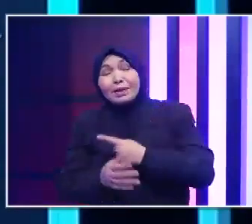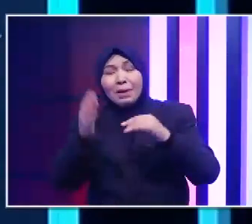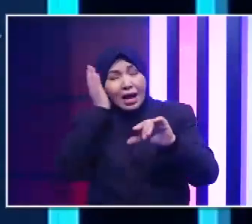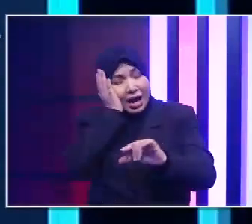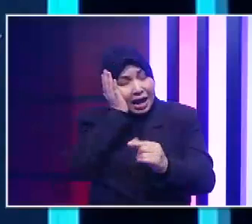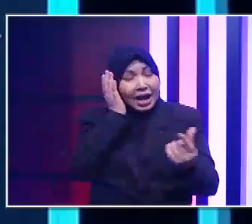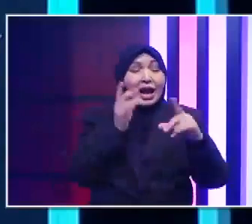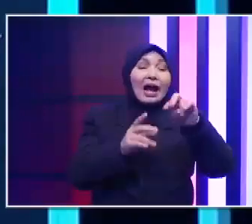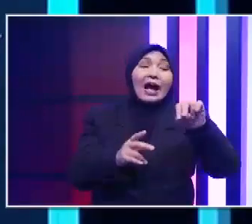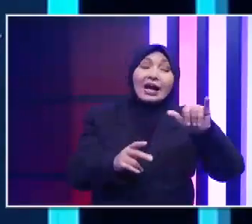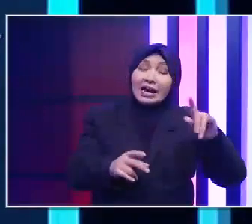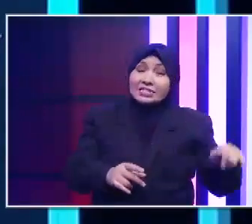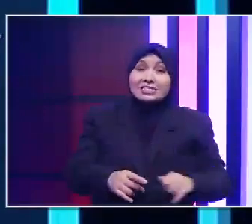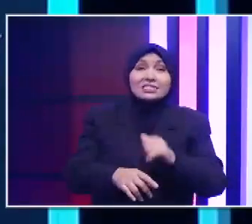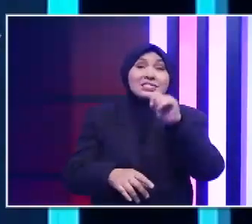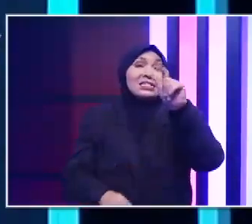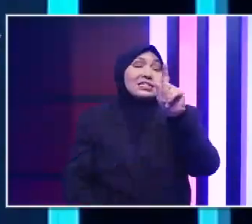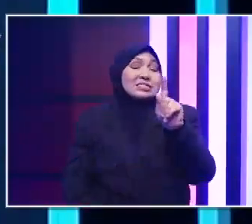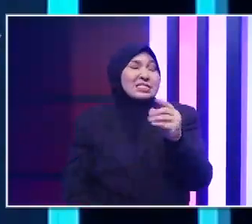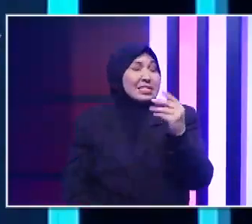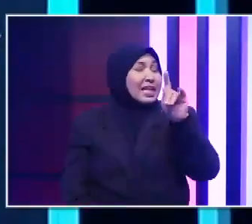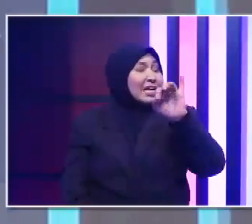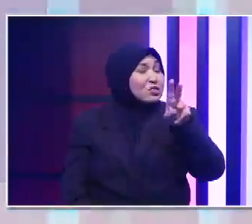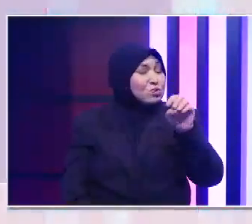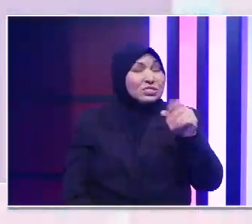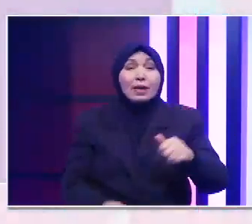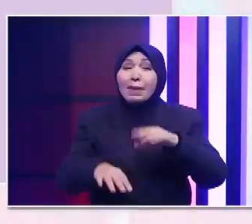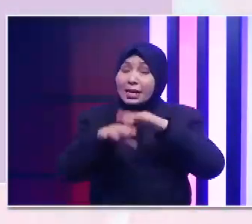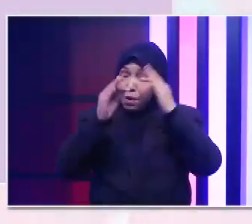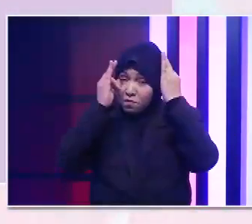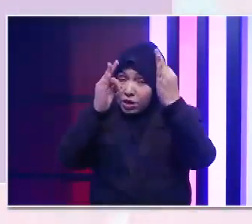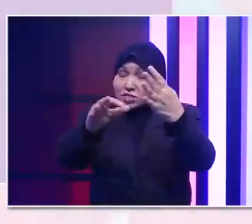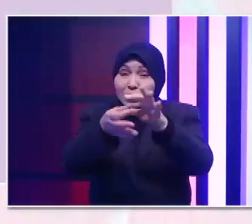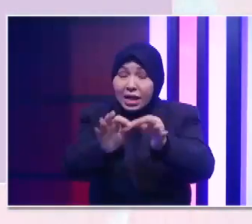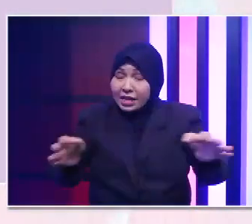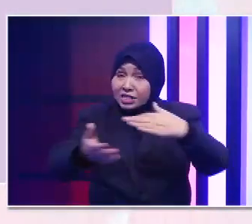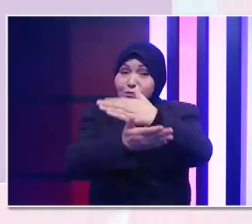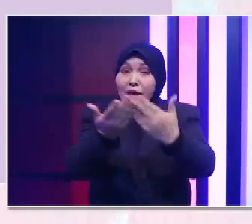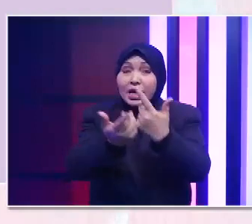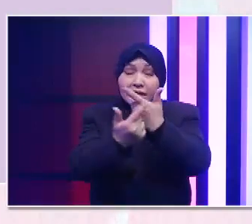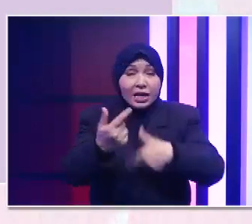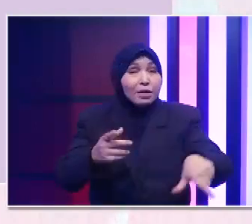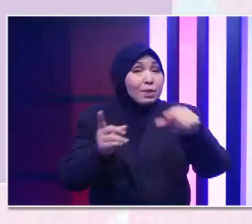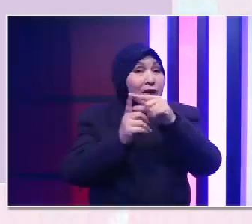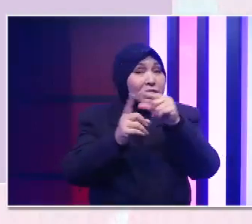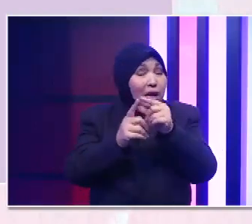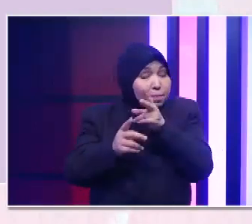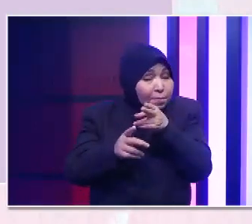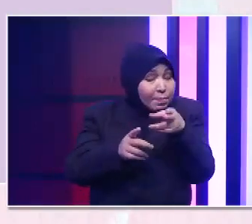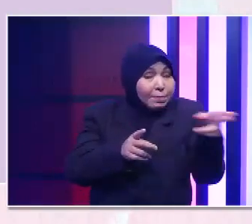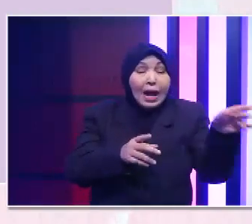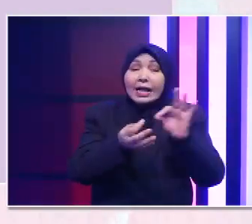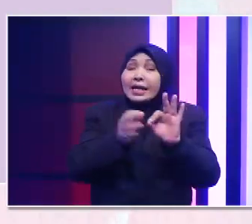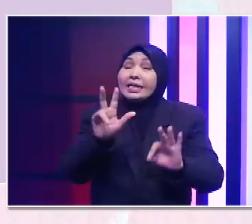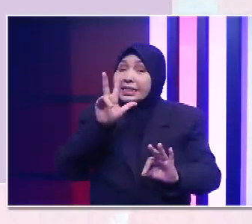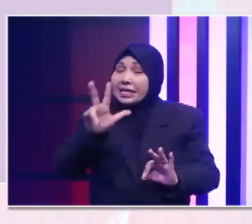pada hari ini nggak fokus pada ayat yang ke Hai sebahagian daripada perkataan potongan ayat yang ketiga